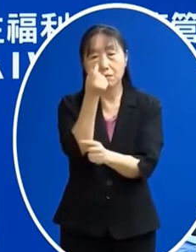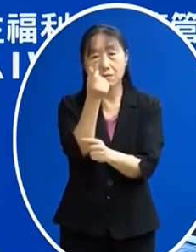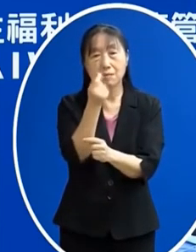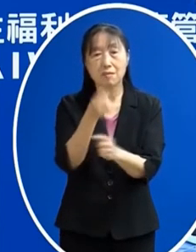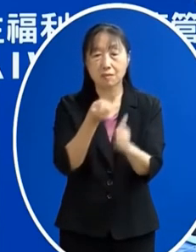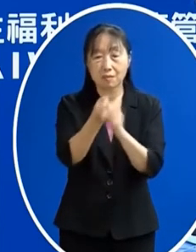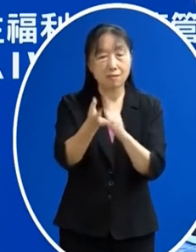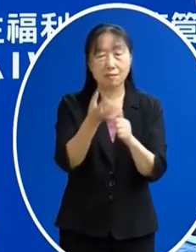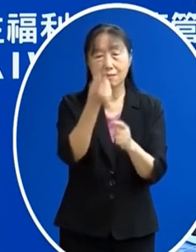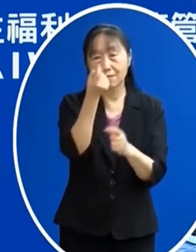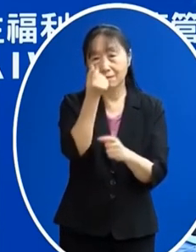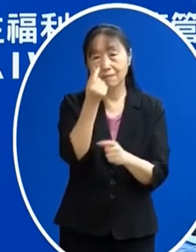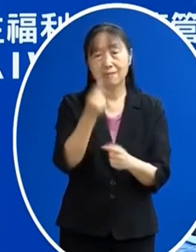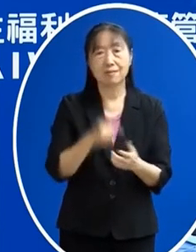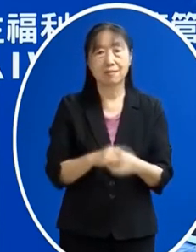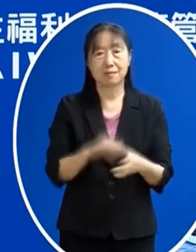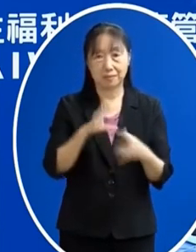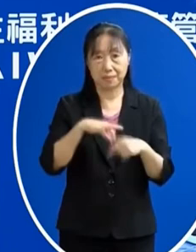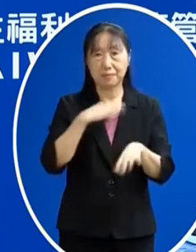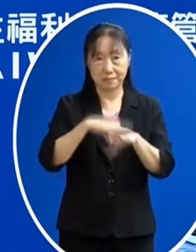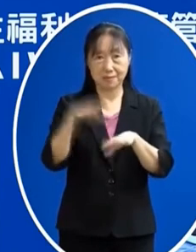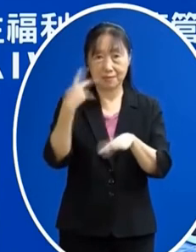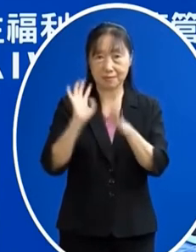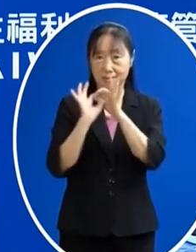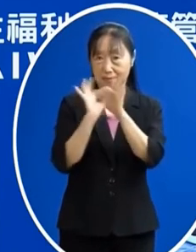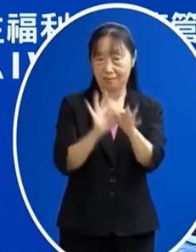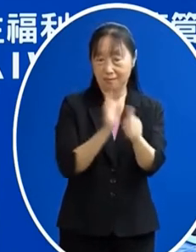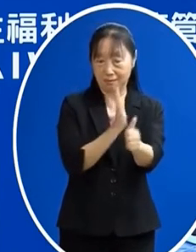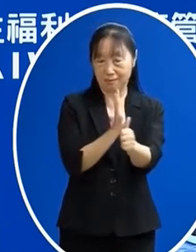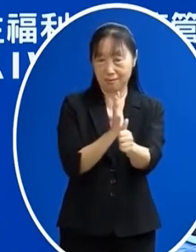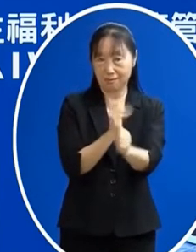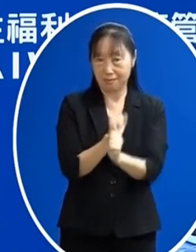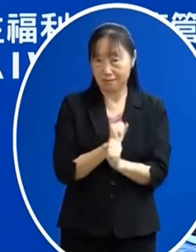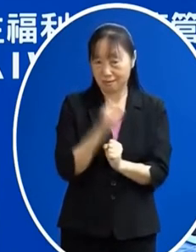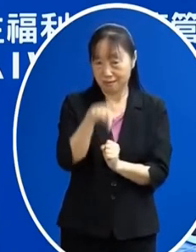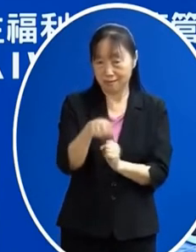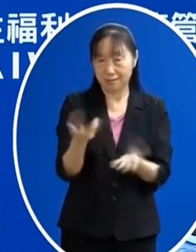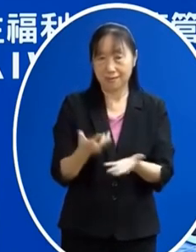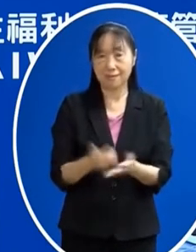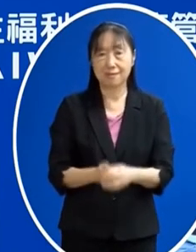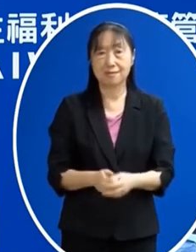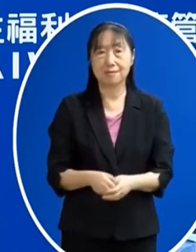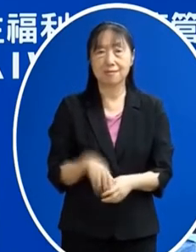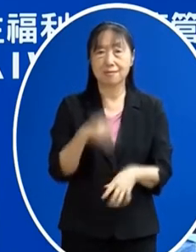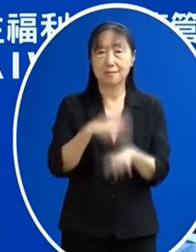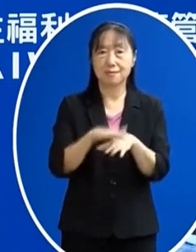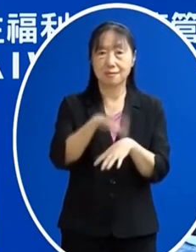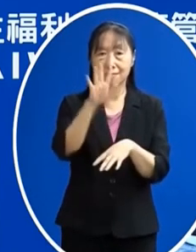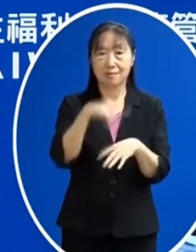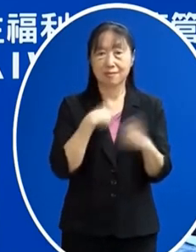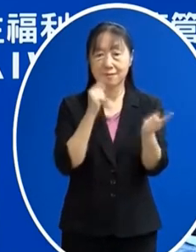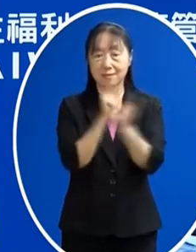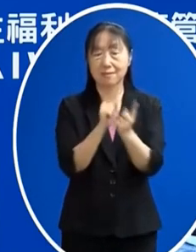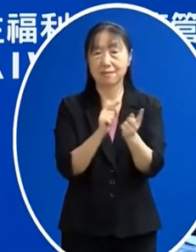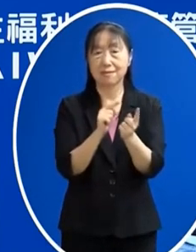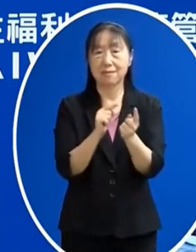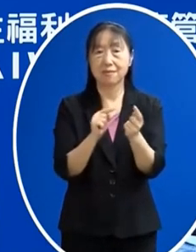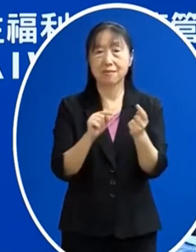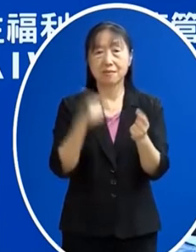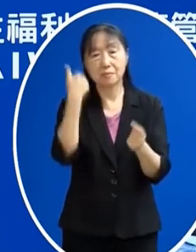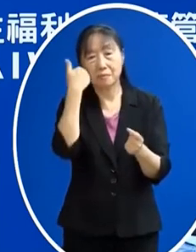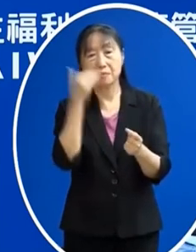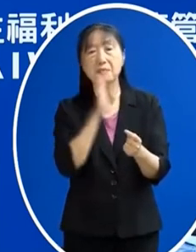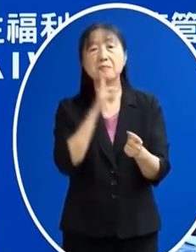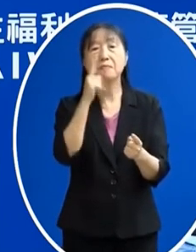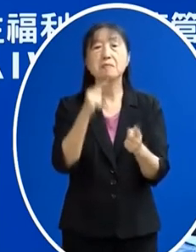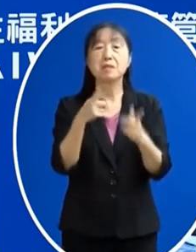的风险，不过持续的疫调还是要在进行，了解说是不是在里面有其他有接触时间比较长的，